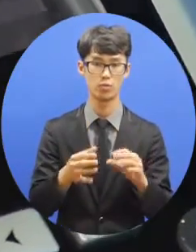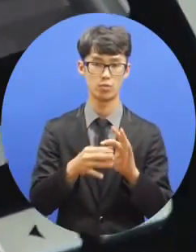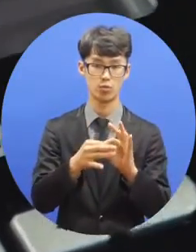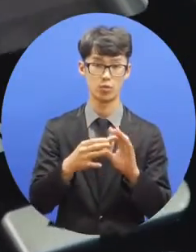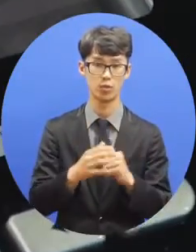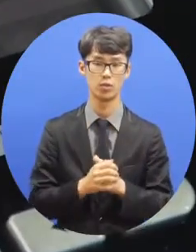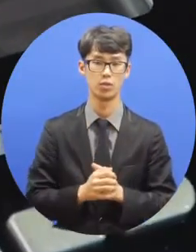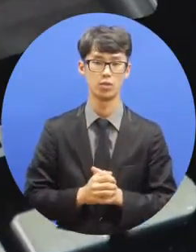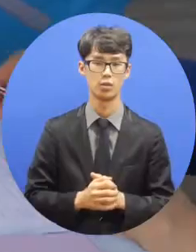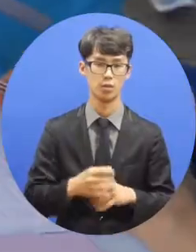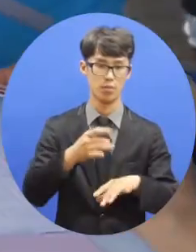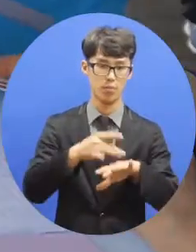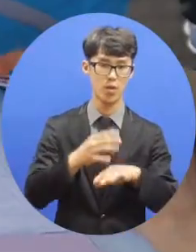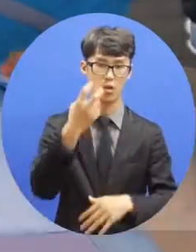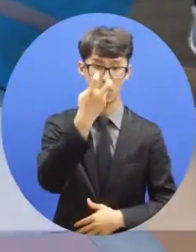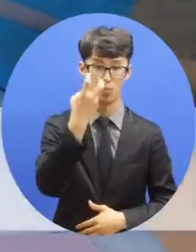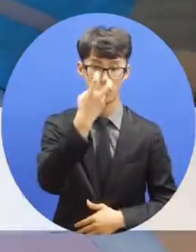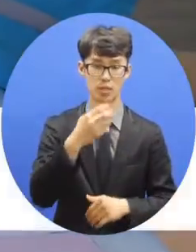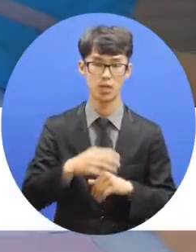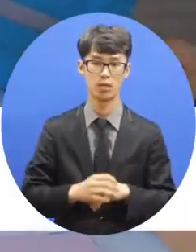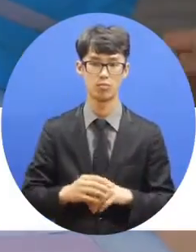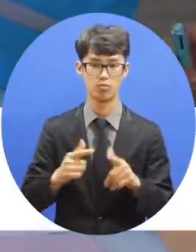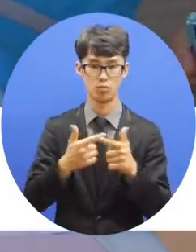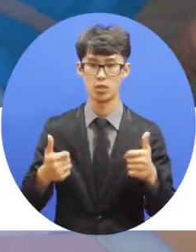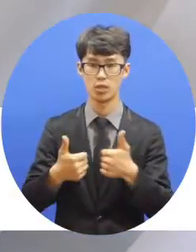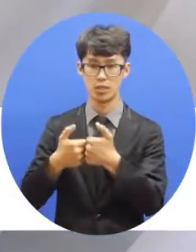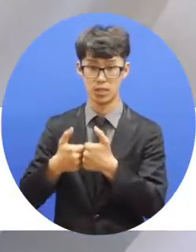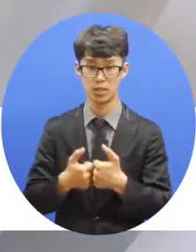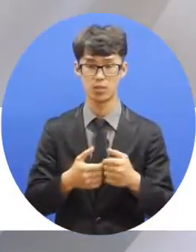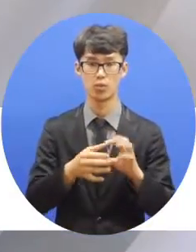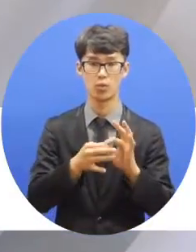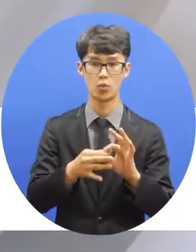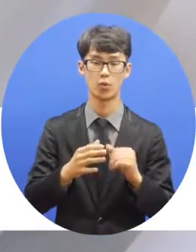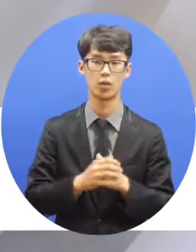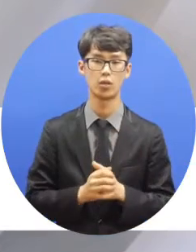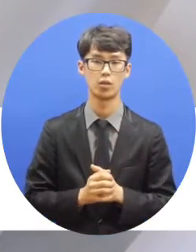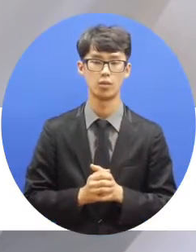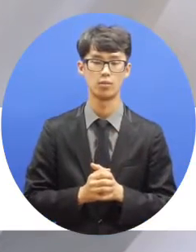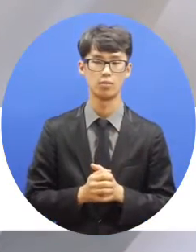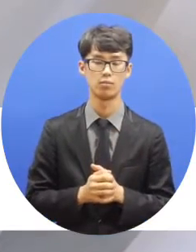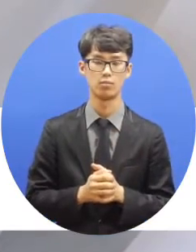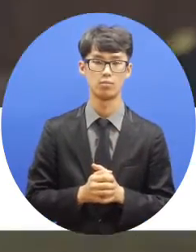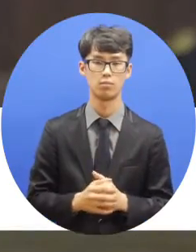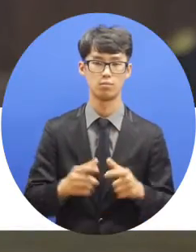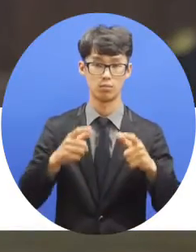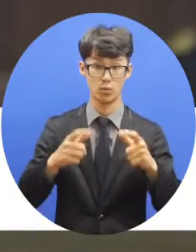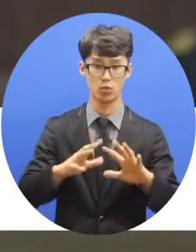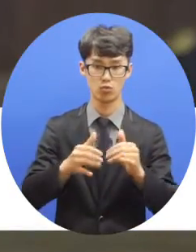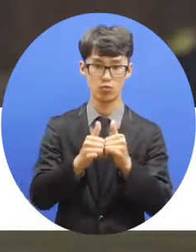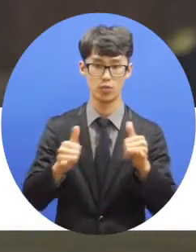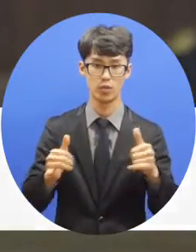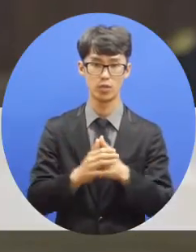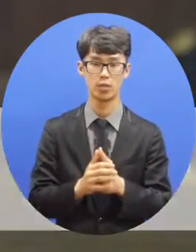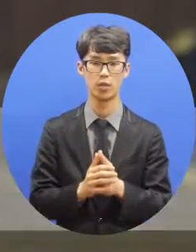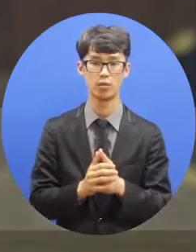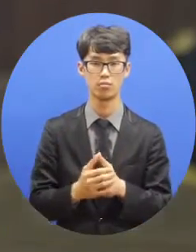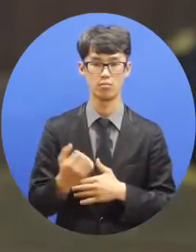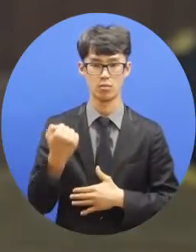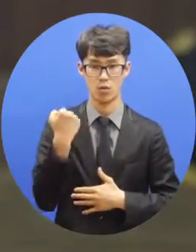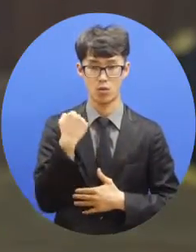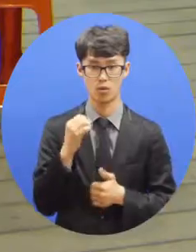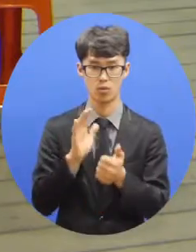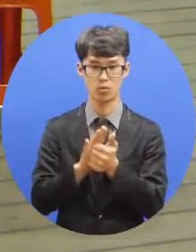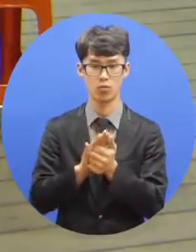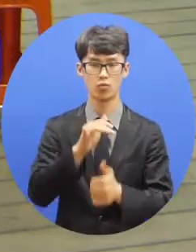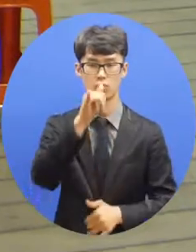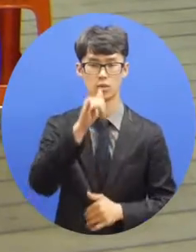1회 골다공증 검사, 체지방 측정, 건강상담 등을 병행 실시하며 지역 주민의 건강지킴이 역할을 하고